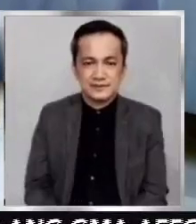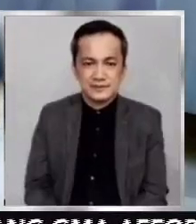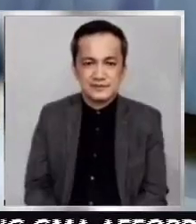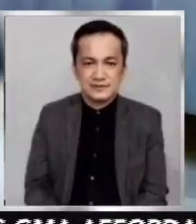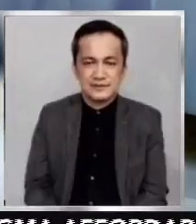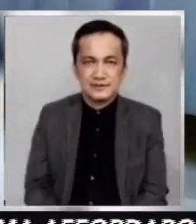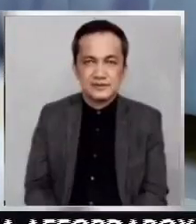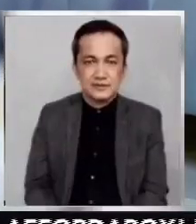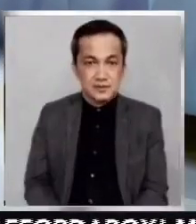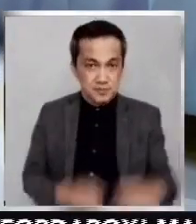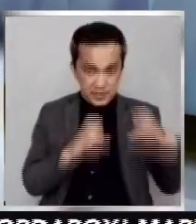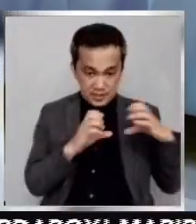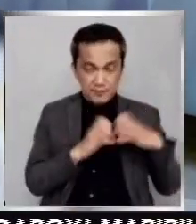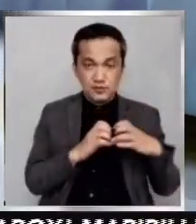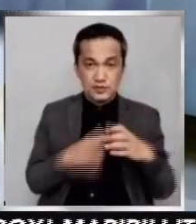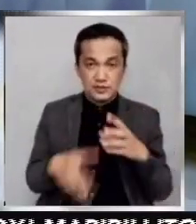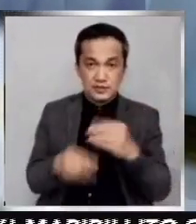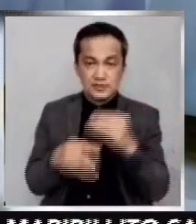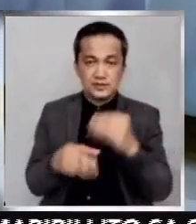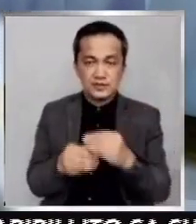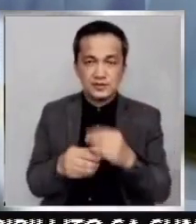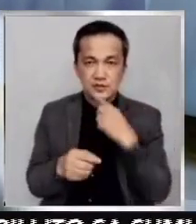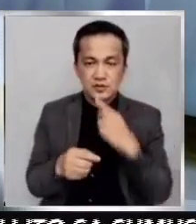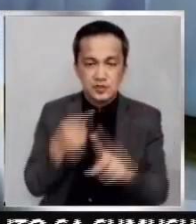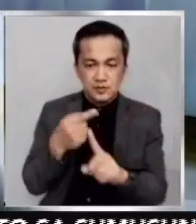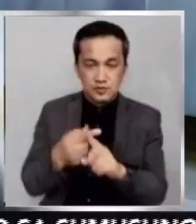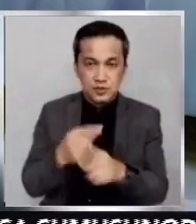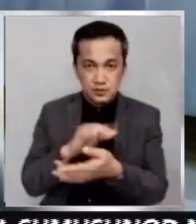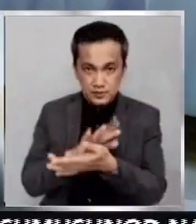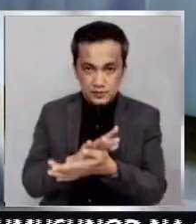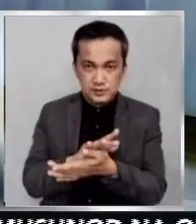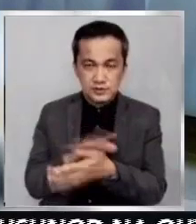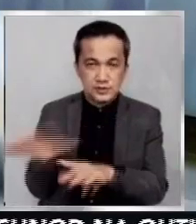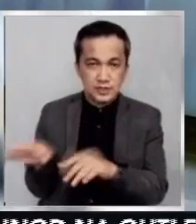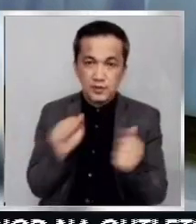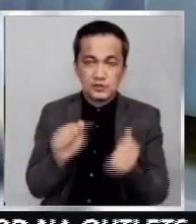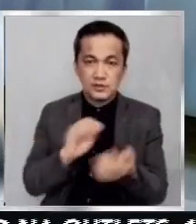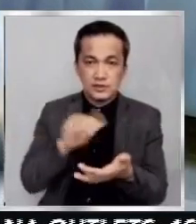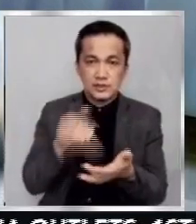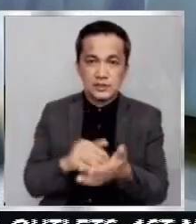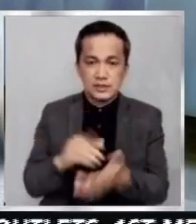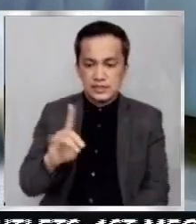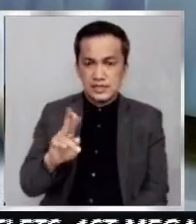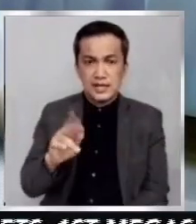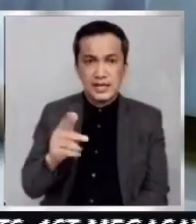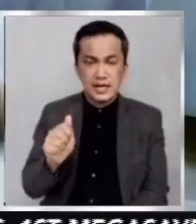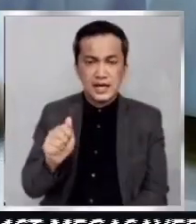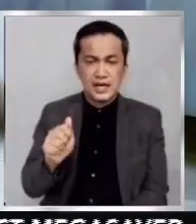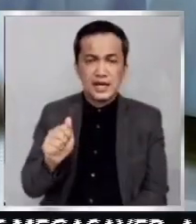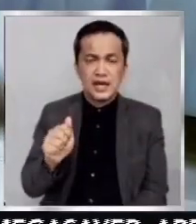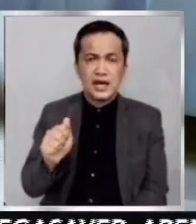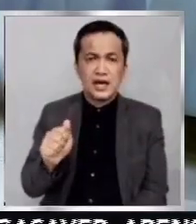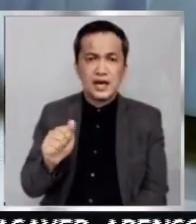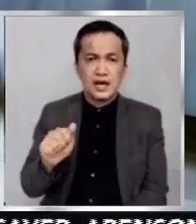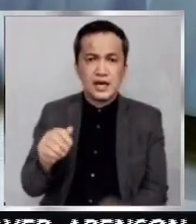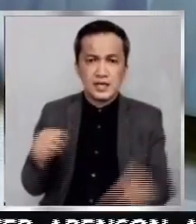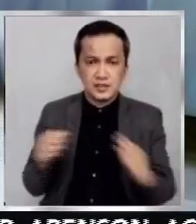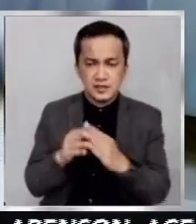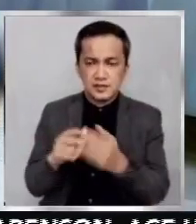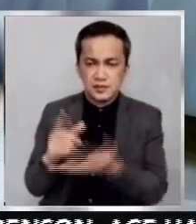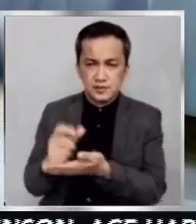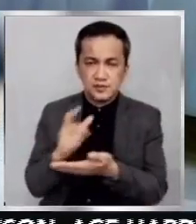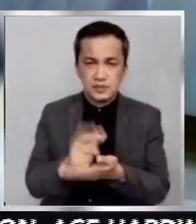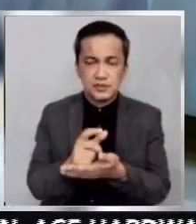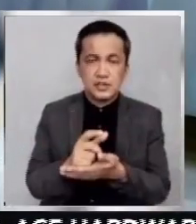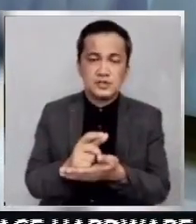Mga kapuso, nadagdagan pa ang mga positibo sa COVID-19 sa evacuation center sa Daraga Albay. Nagbabakuna na kontra COVID ang health authority sa